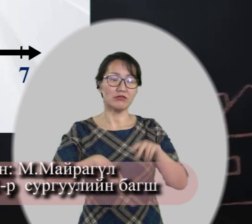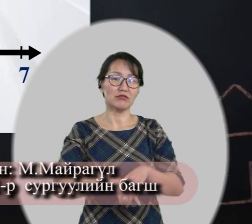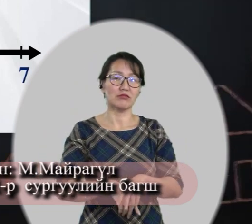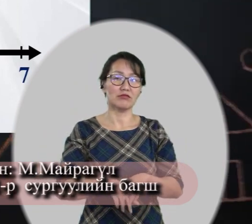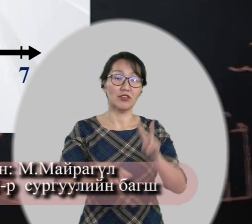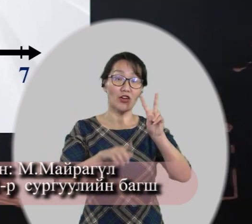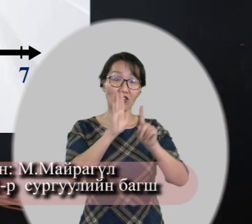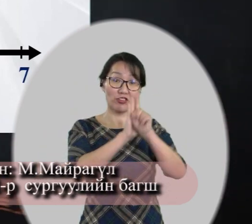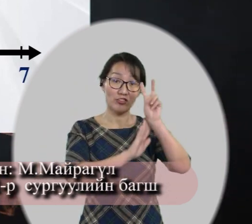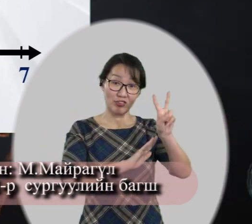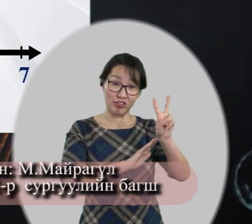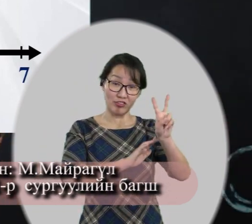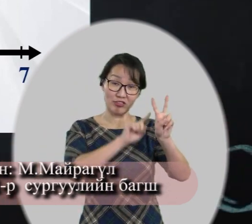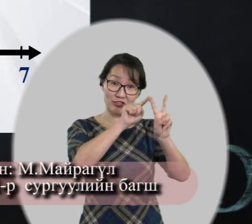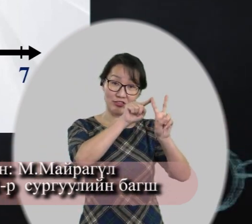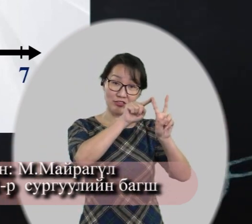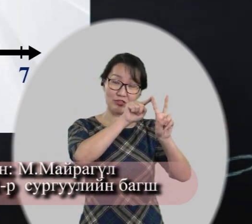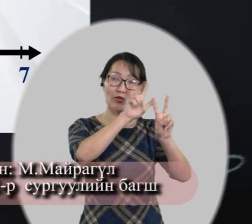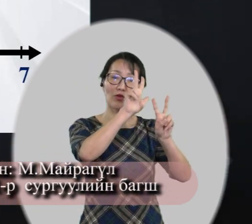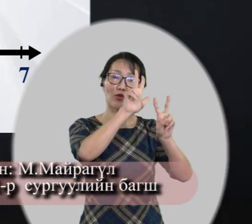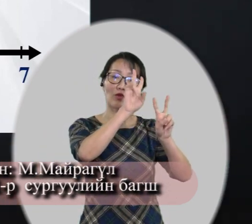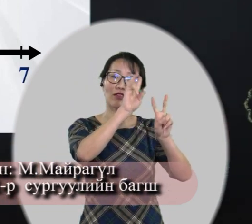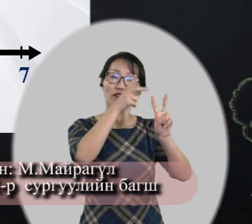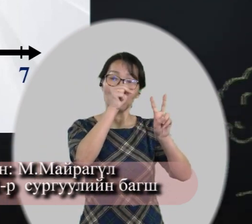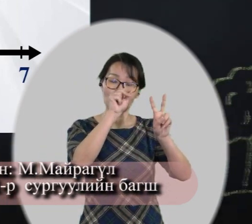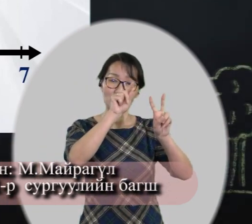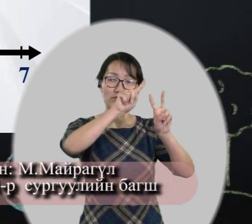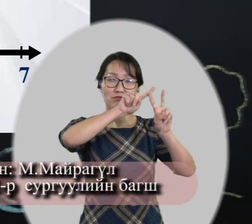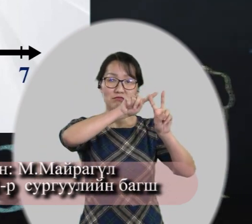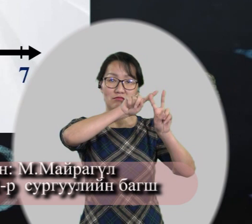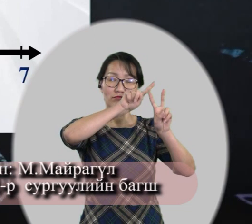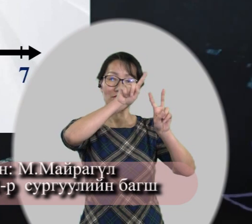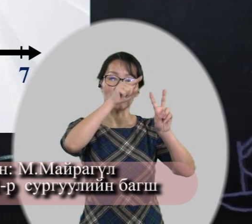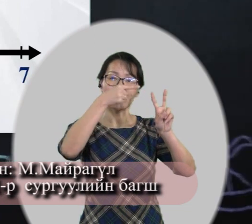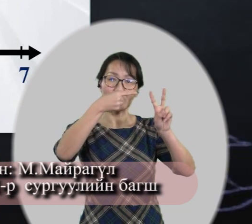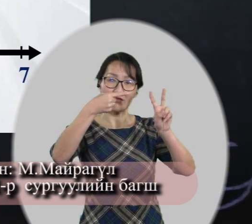Солға қарай жүргендіктен, кіші сан яғни теріс санға қарай бағытталды.